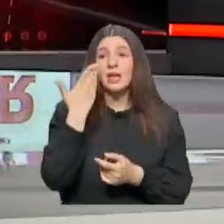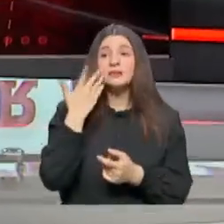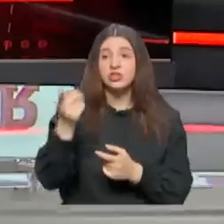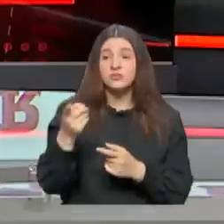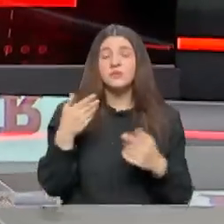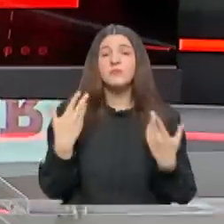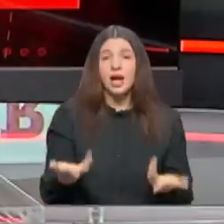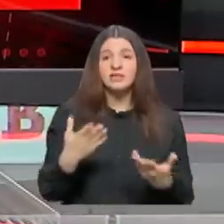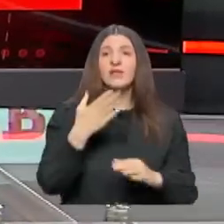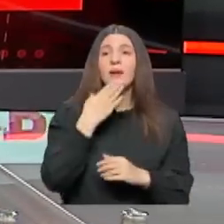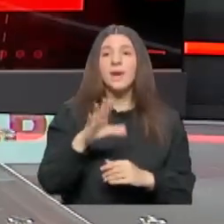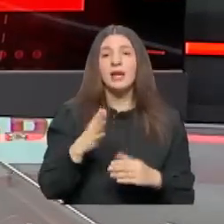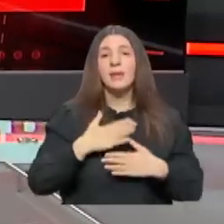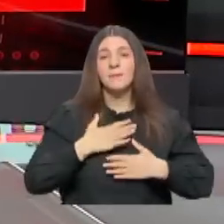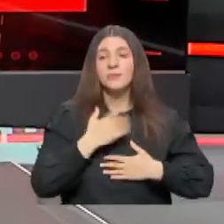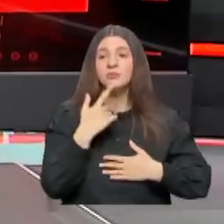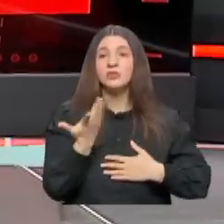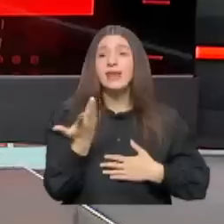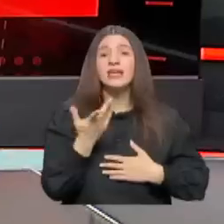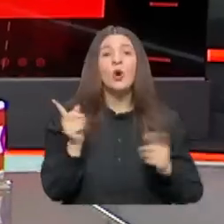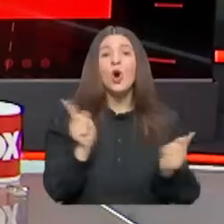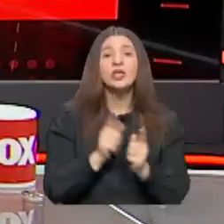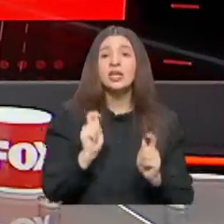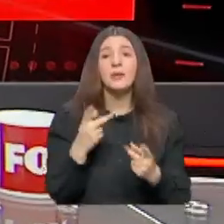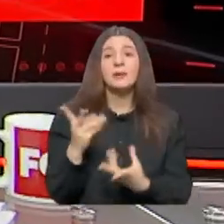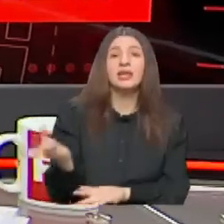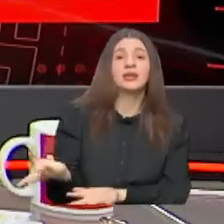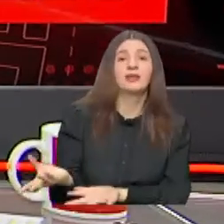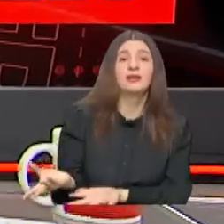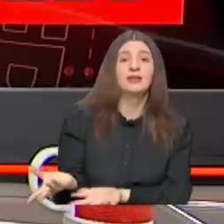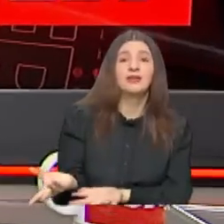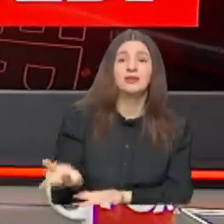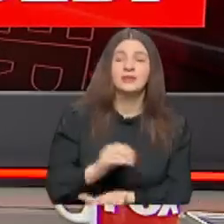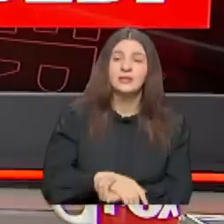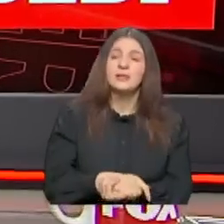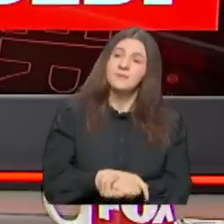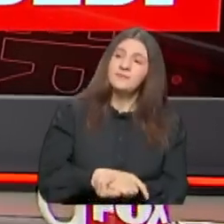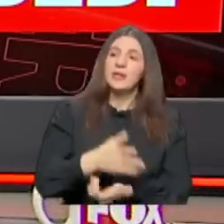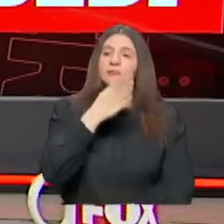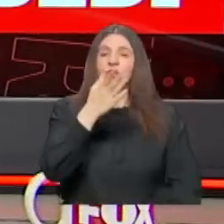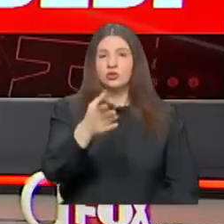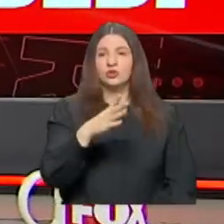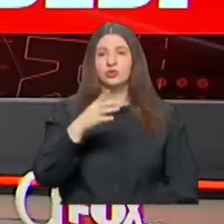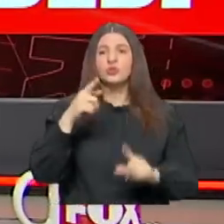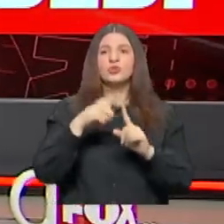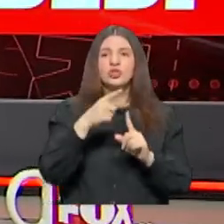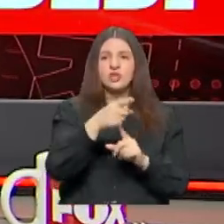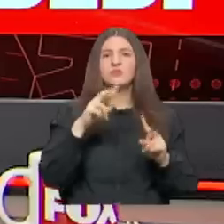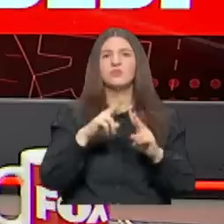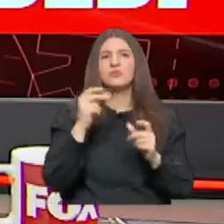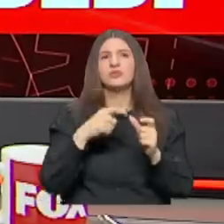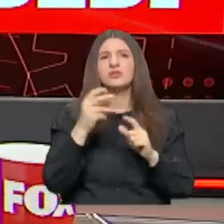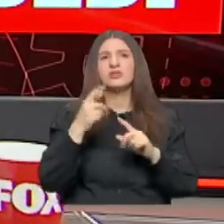izleyicimiz maalesef emekliyim demiş. Daha nasıl özetleyebilirdi? Efendim biliyorsunuz TÜSİAD, MÜSİAD gerçi